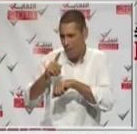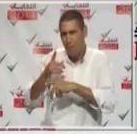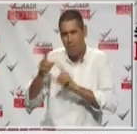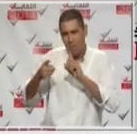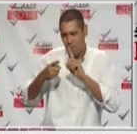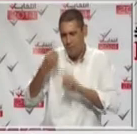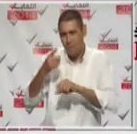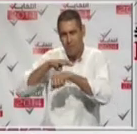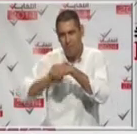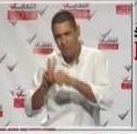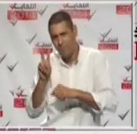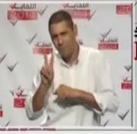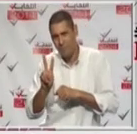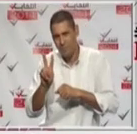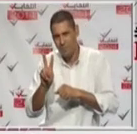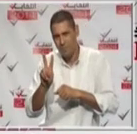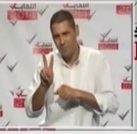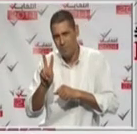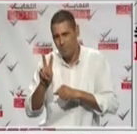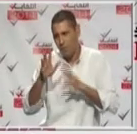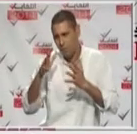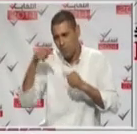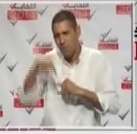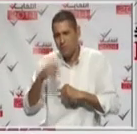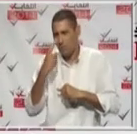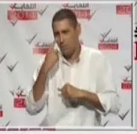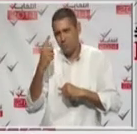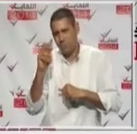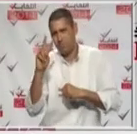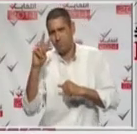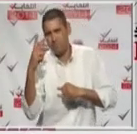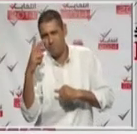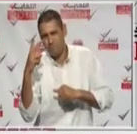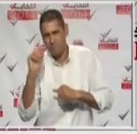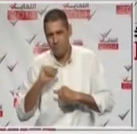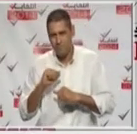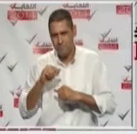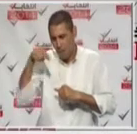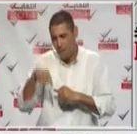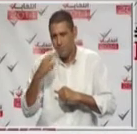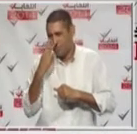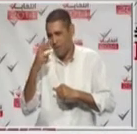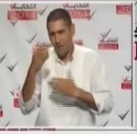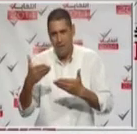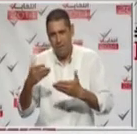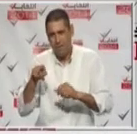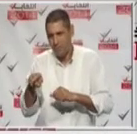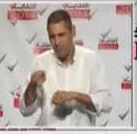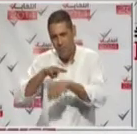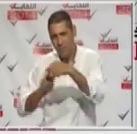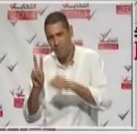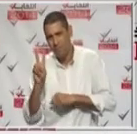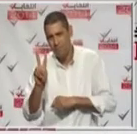بالذات، والتي تستدعي رؤية جديدة. أظن وأنه المسألة التأليفية التي يجب أن ننظر إليها لهذه المنطقة